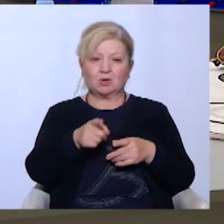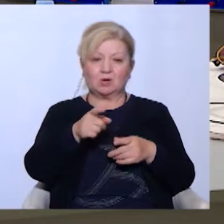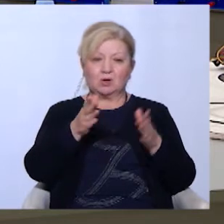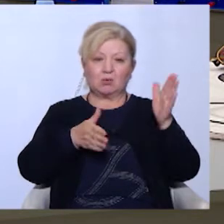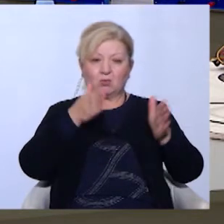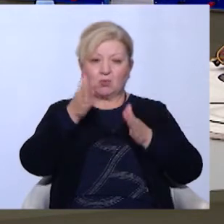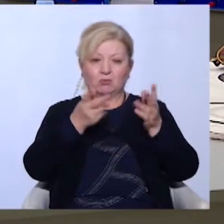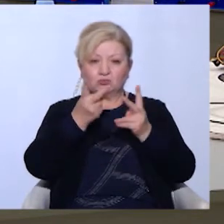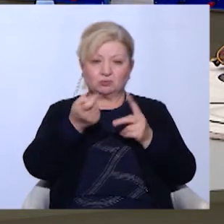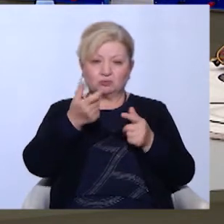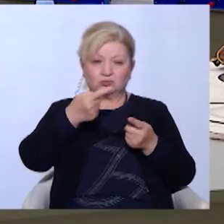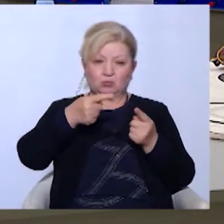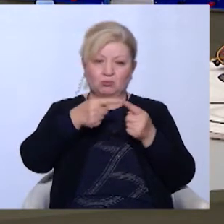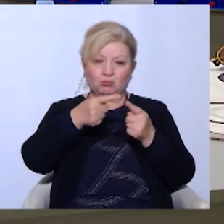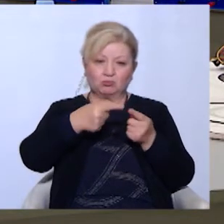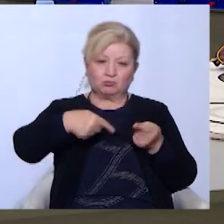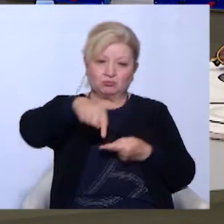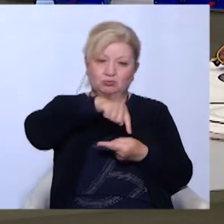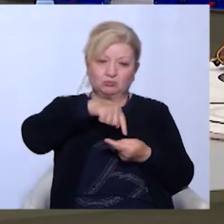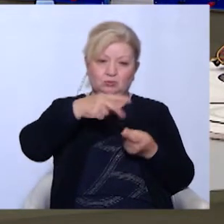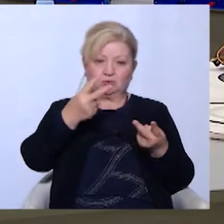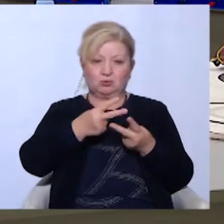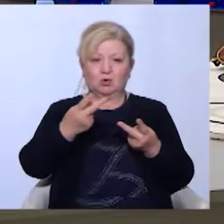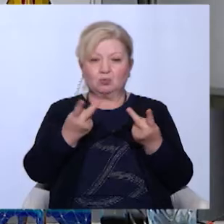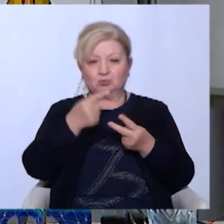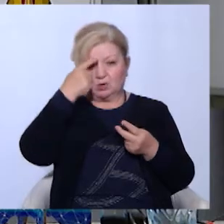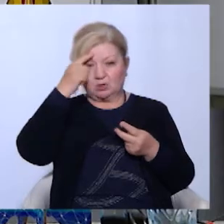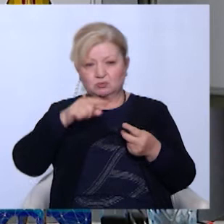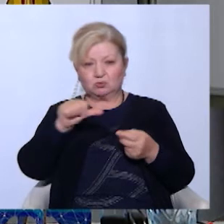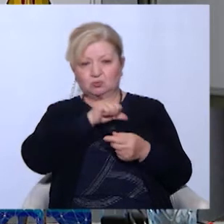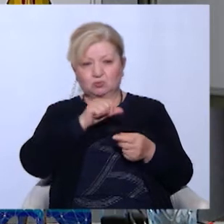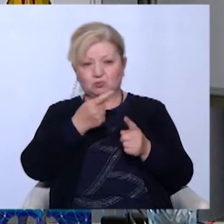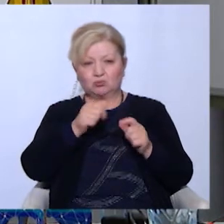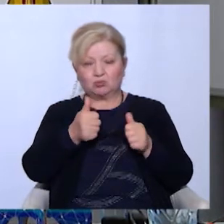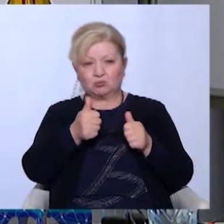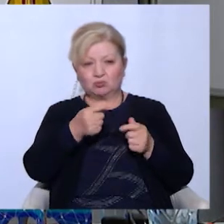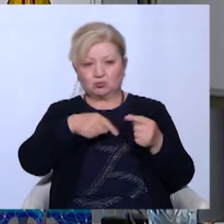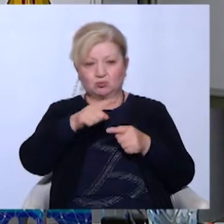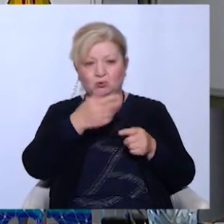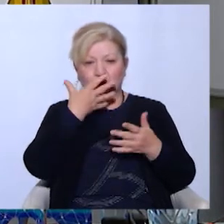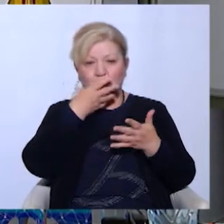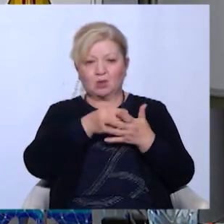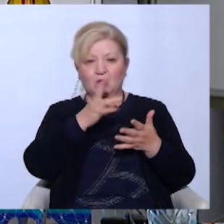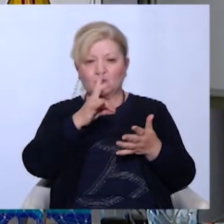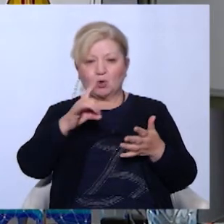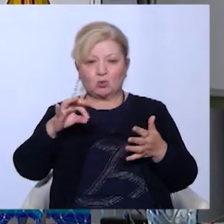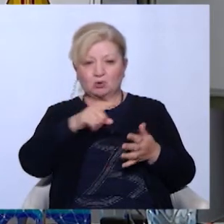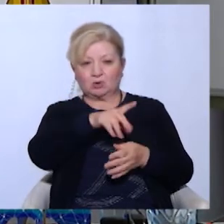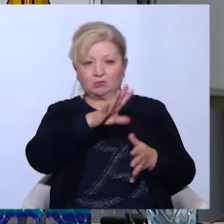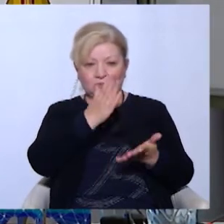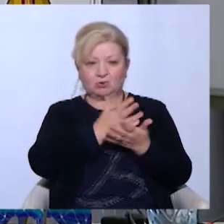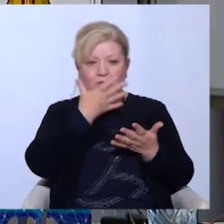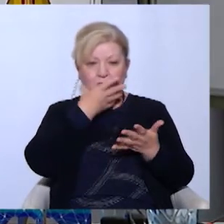ეს რობოტი გარკვეული კუთხით უნდა შემოტრიალდეს. თანაც უნდა იცოდეს რა კუთხით უნდა შემოტრიალდეს, იმიტომ რომ ყველა ნოტას თავისი